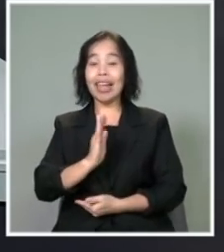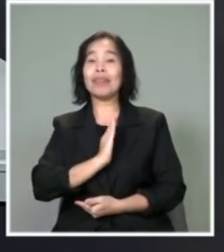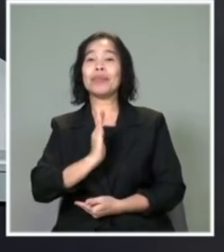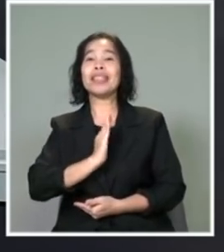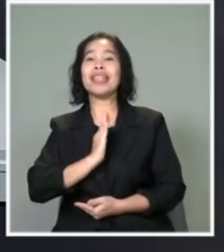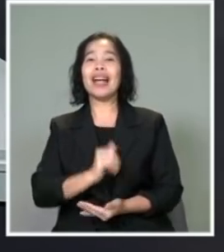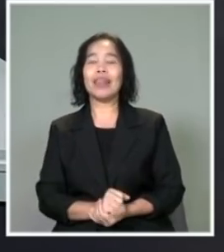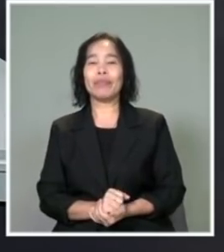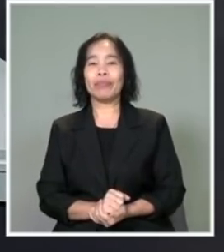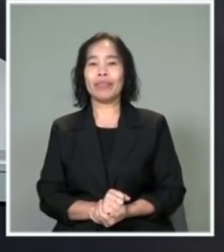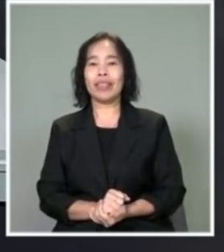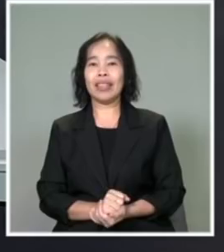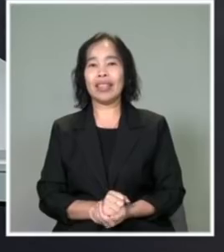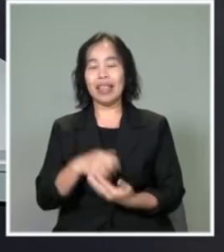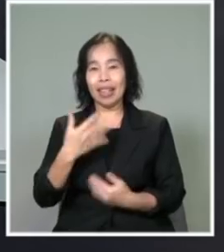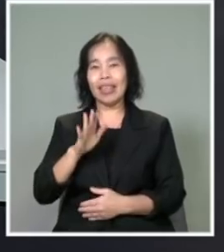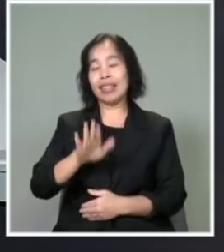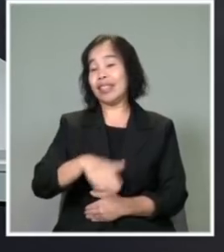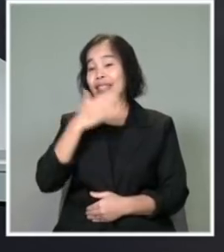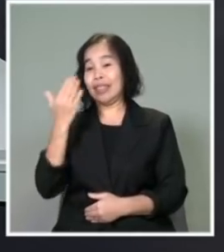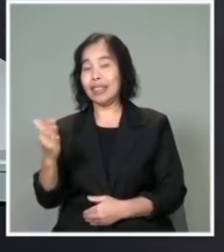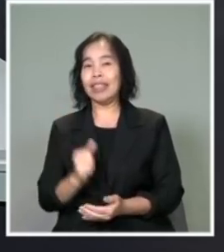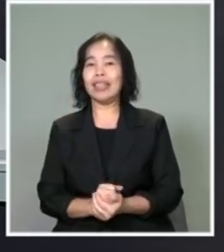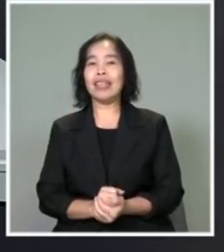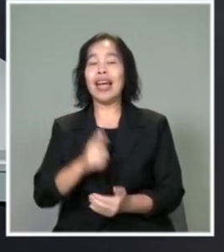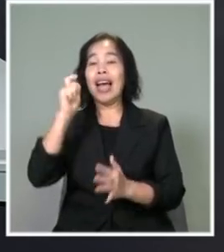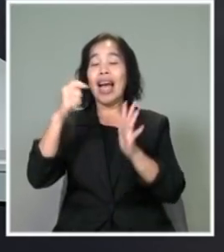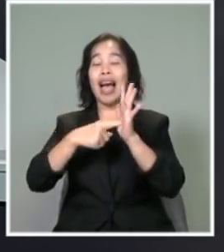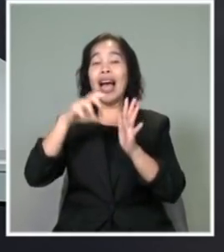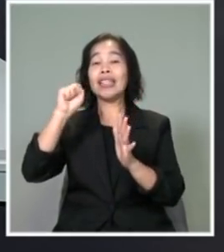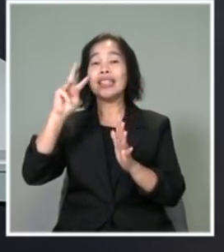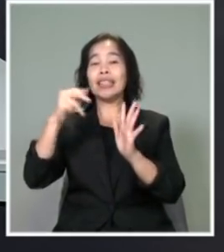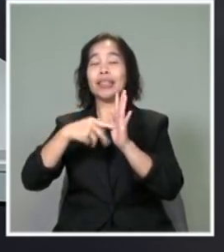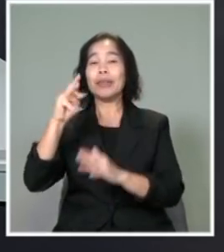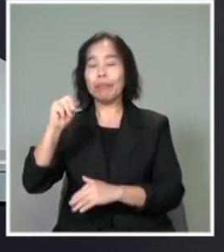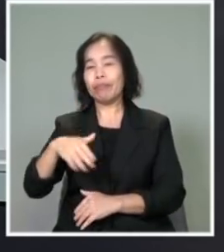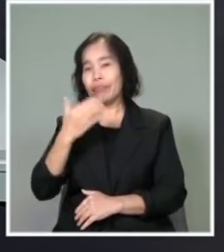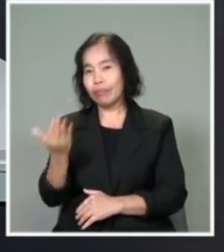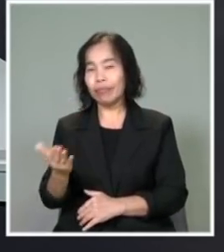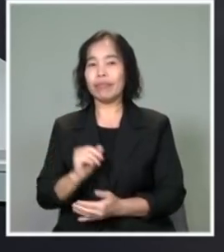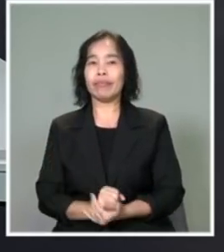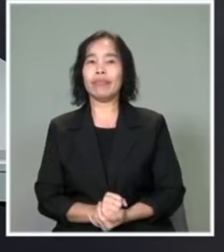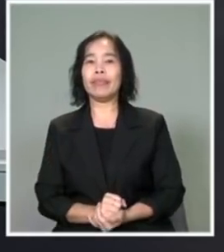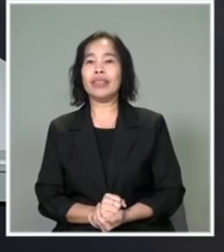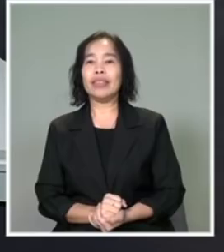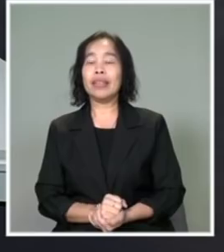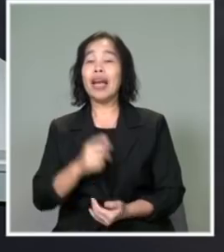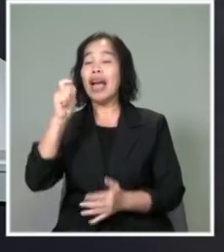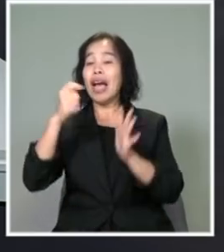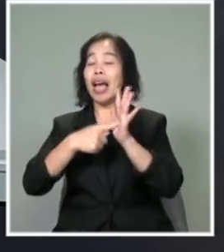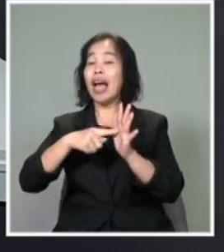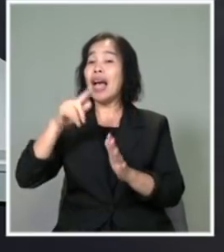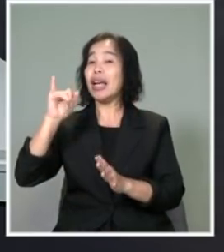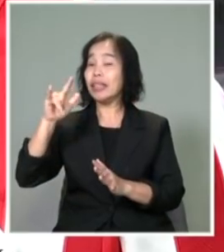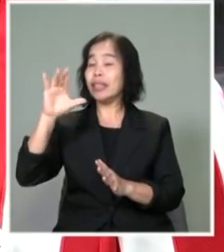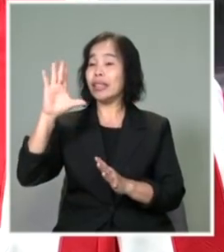ะไปที่อีกคู่นึงนะครับอัสสัมจะเล่นกับกรุงเทพคริสเตียนผมขออนุญาตข้ามไปฝั่งของอัสสัมก่อนก็แล้วกันนะครับวันนี้ฝั่งของอัสสัมชันมีมา2คนนะ